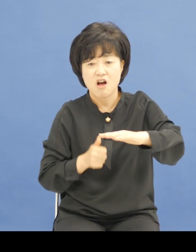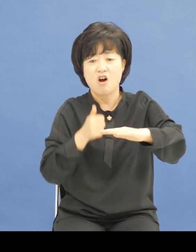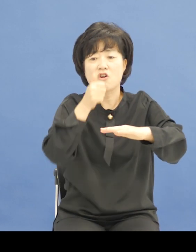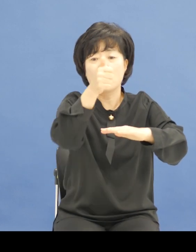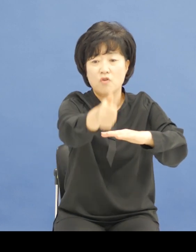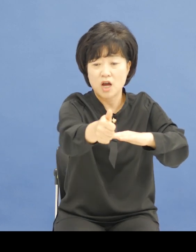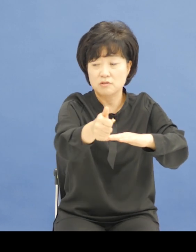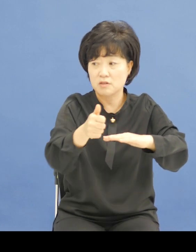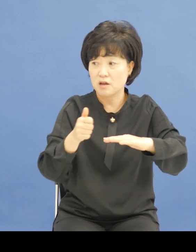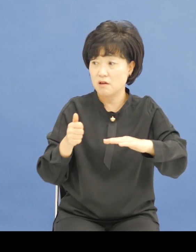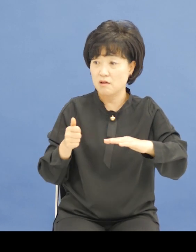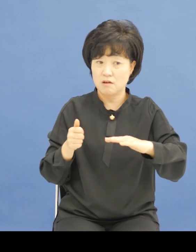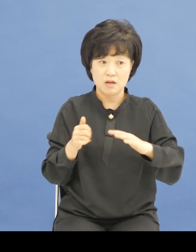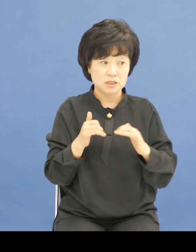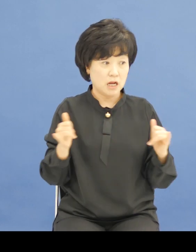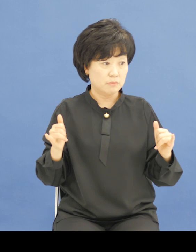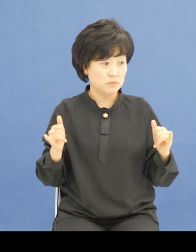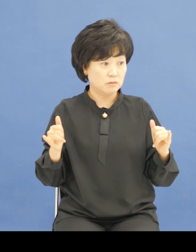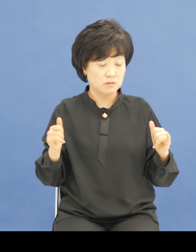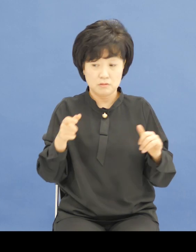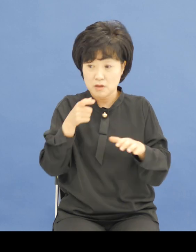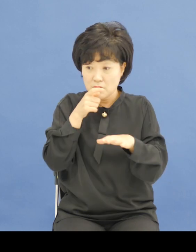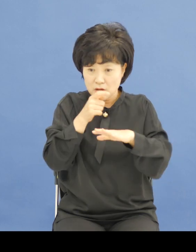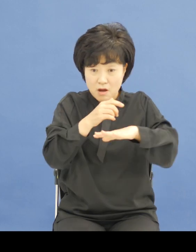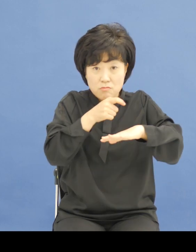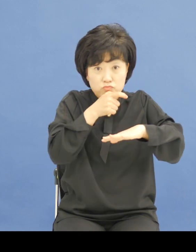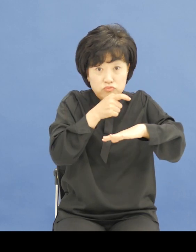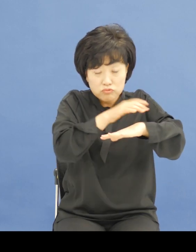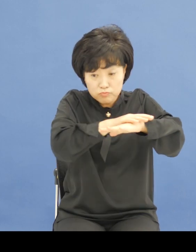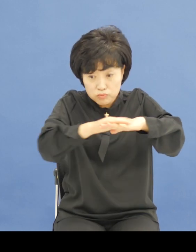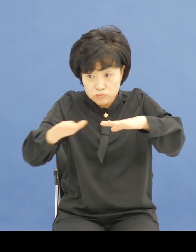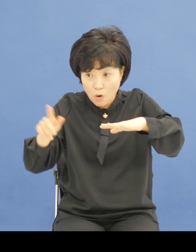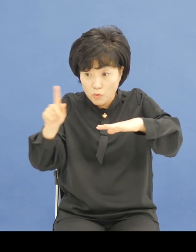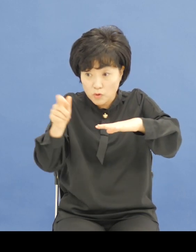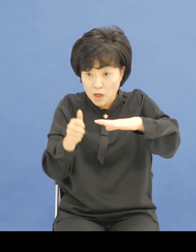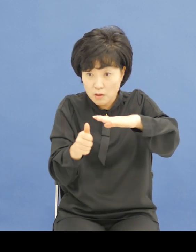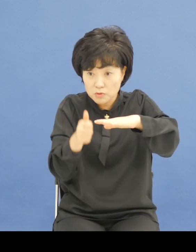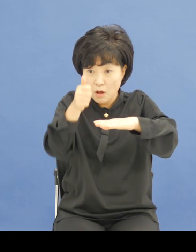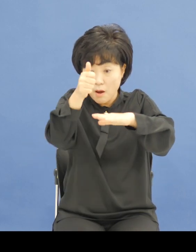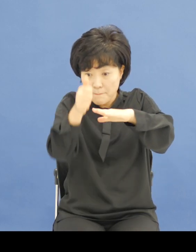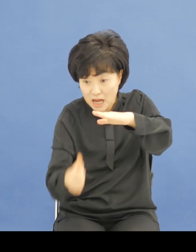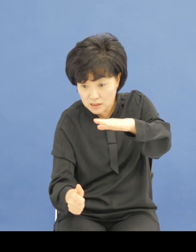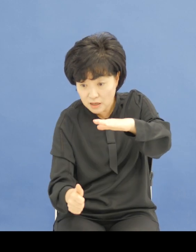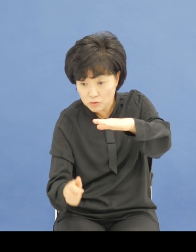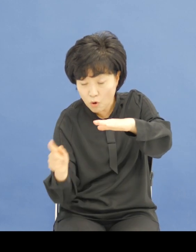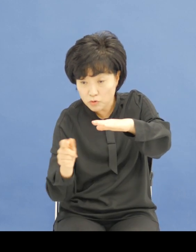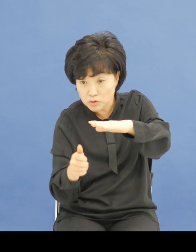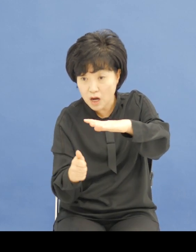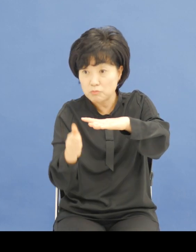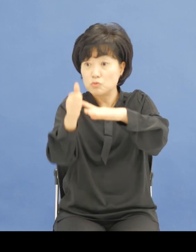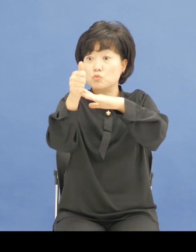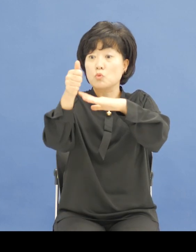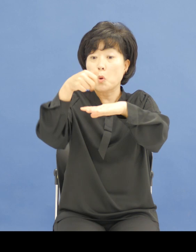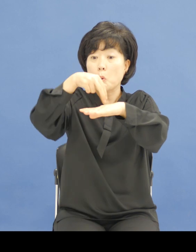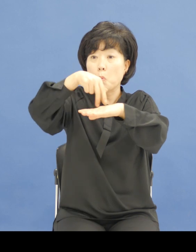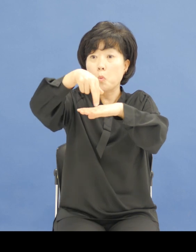요단강 건너가는데 어떤 사람은 뭐 몸이 많이 잠기고 어떤 사람은 조금 잠기고 근데 제가 많은 사람들은 이제 몸이 많이